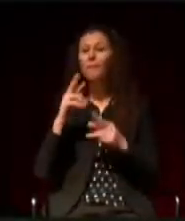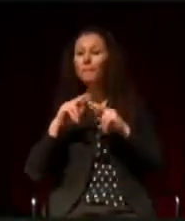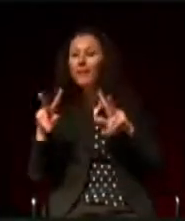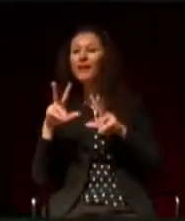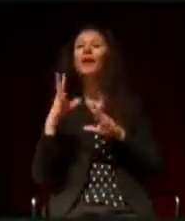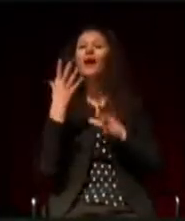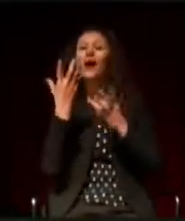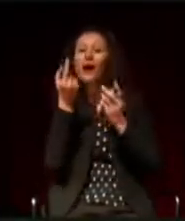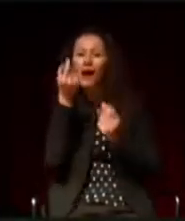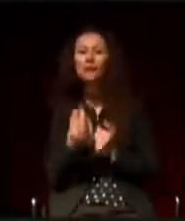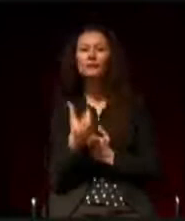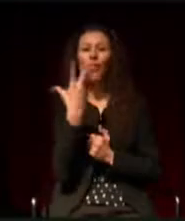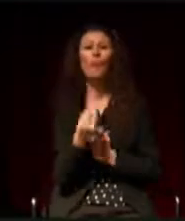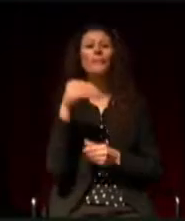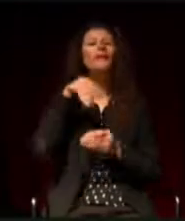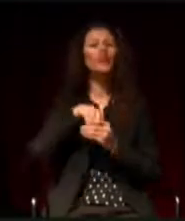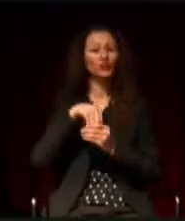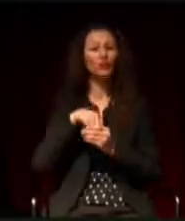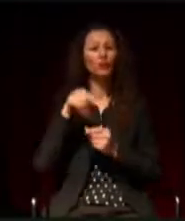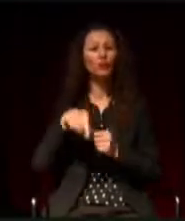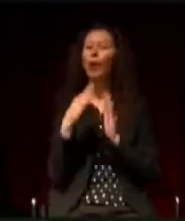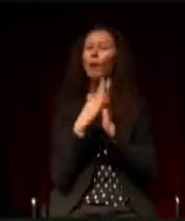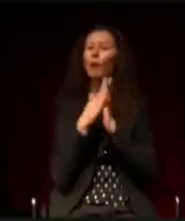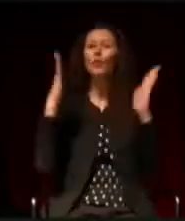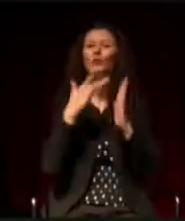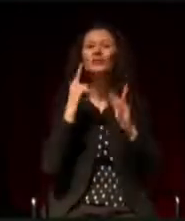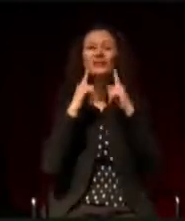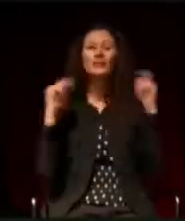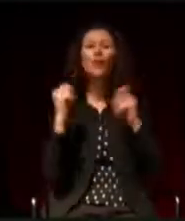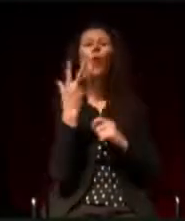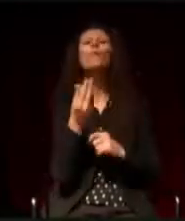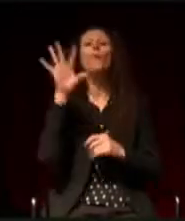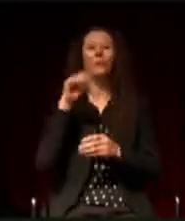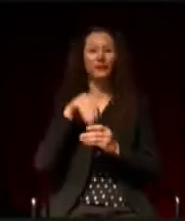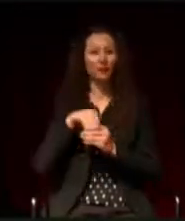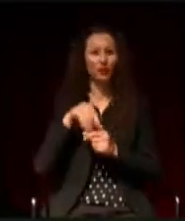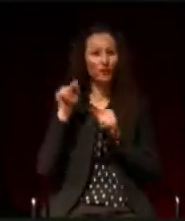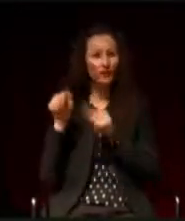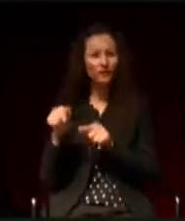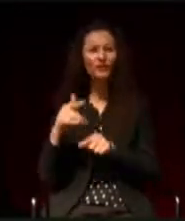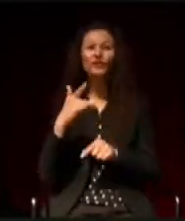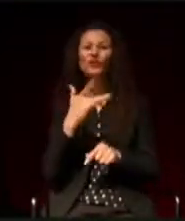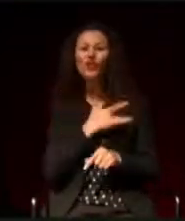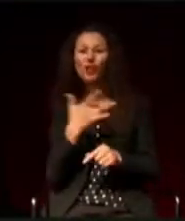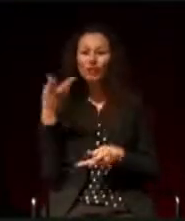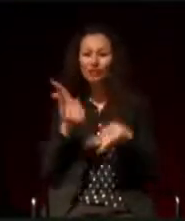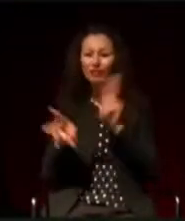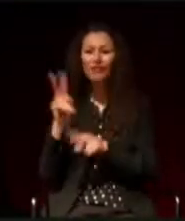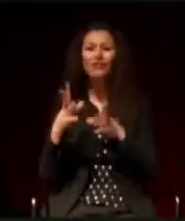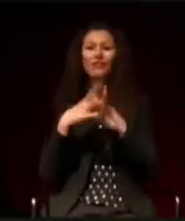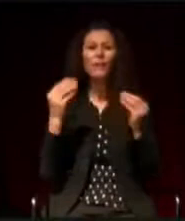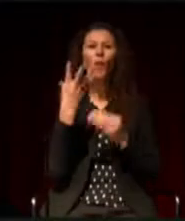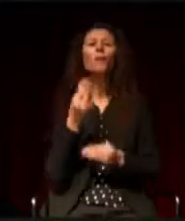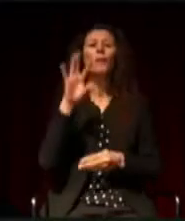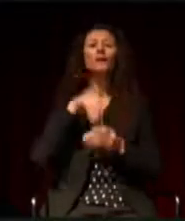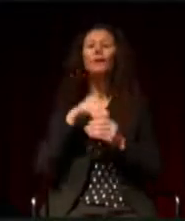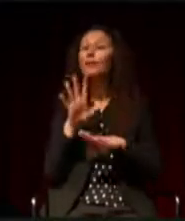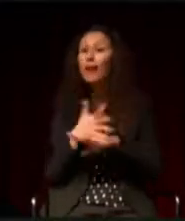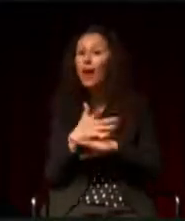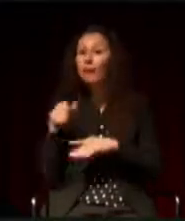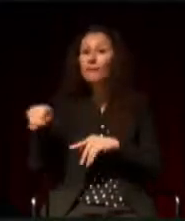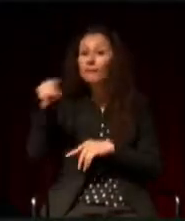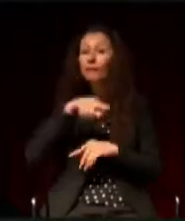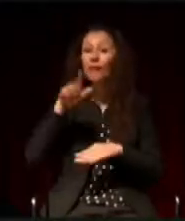tahribatın azaltılması için, bu kadar büyük zararların doğmaması için, can kaybı yaşanmaması için neler